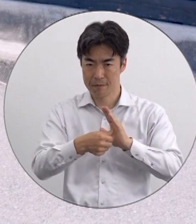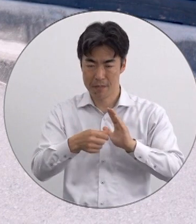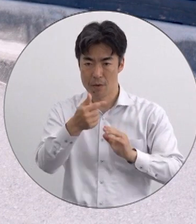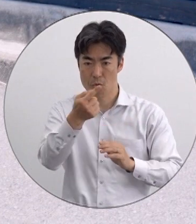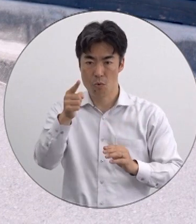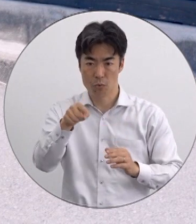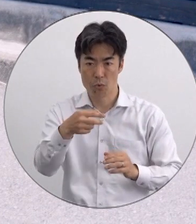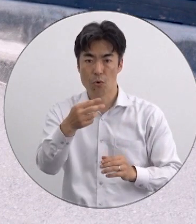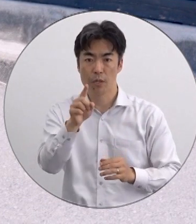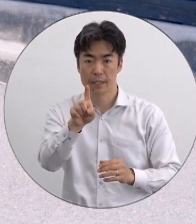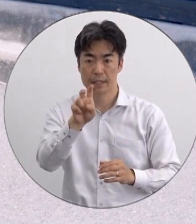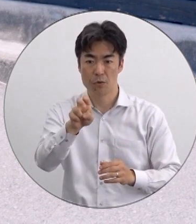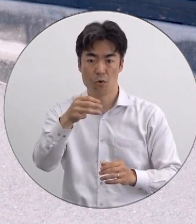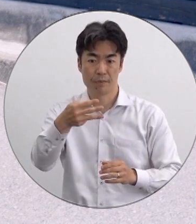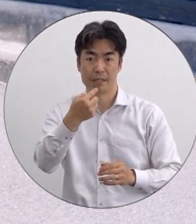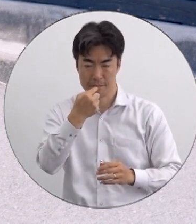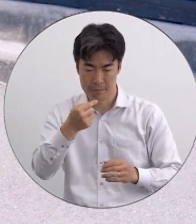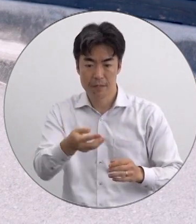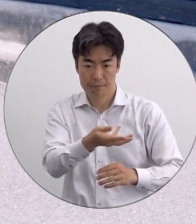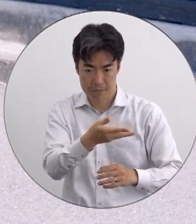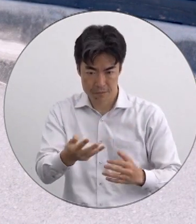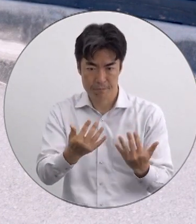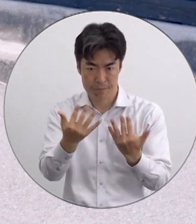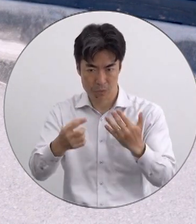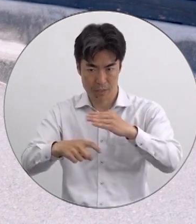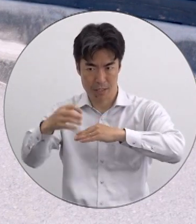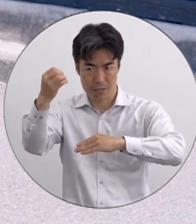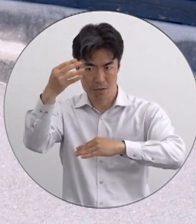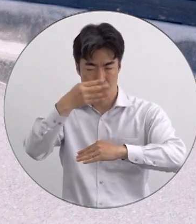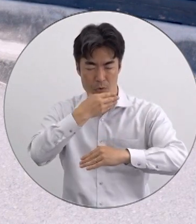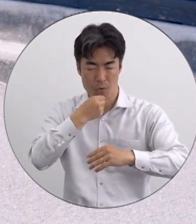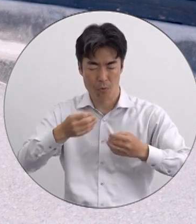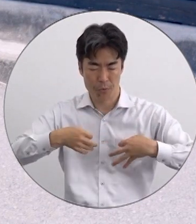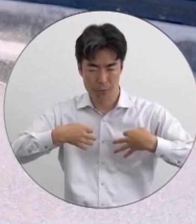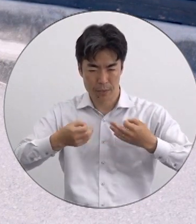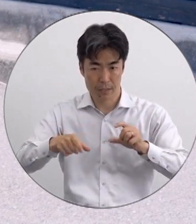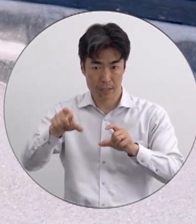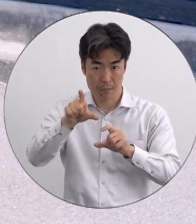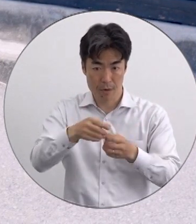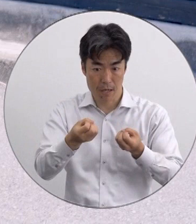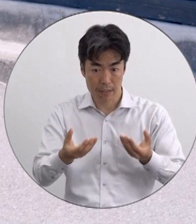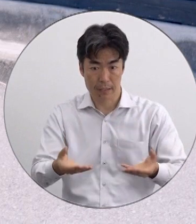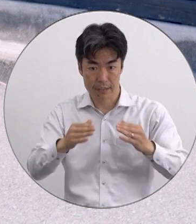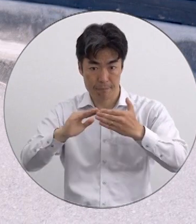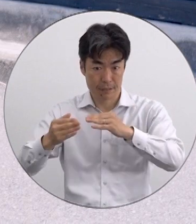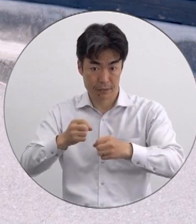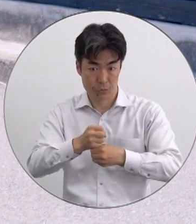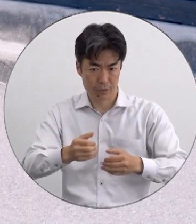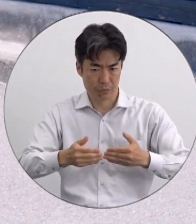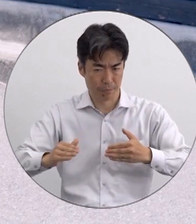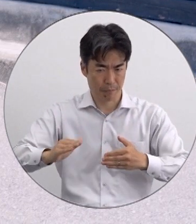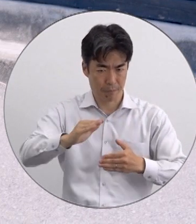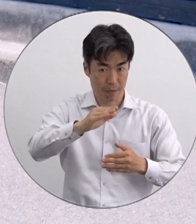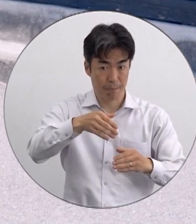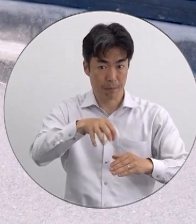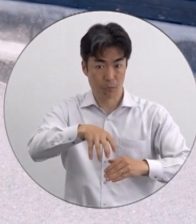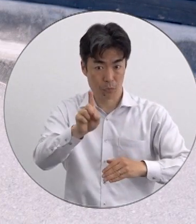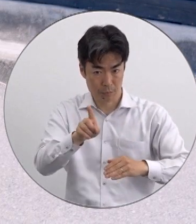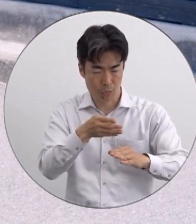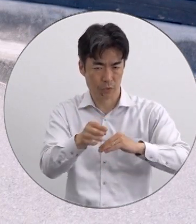リポーターの大野ひろみです。水と緑と太陽に恵まれ新しい街づくりが進む街越谷